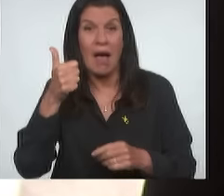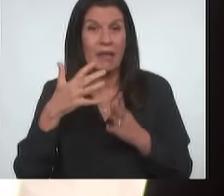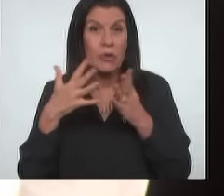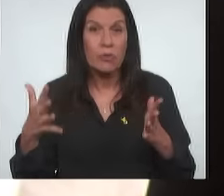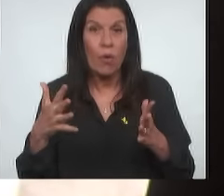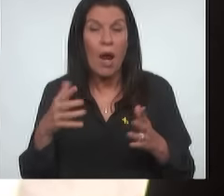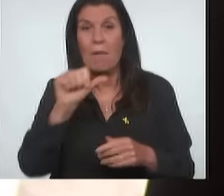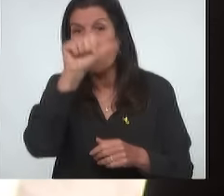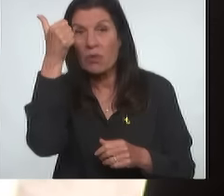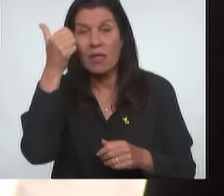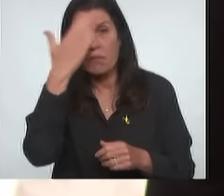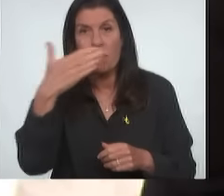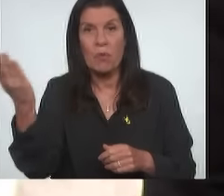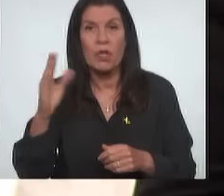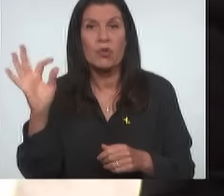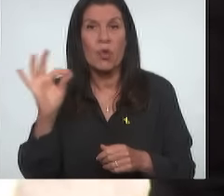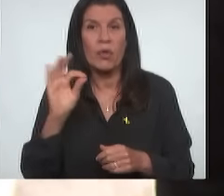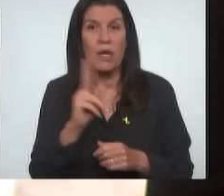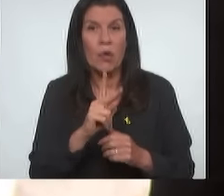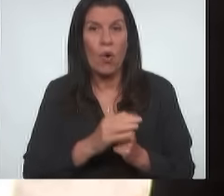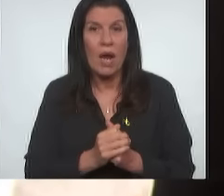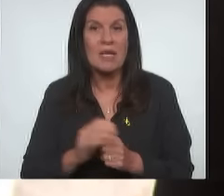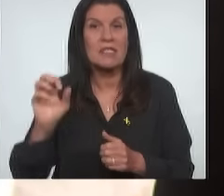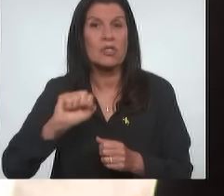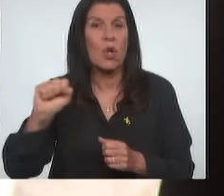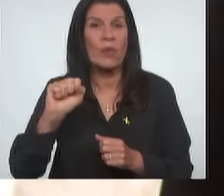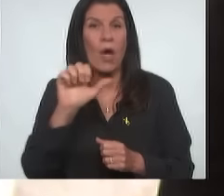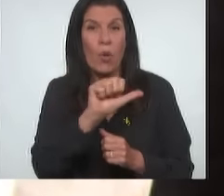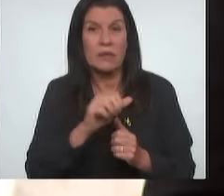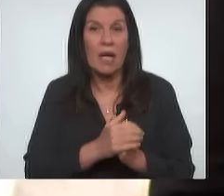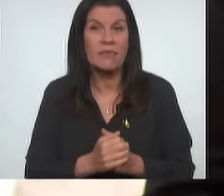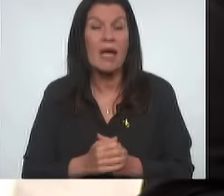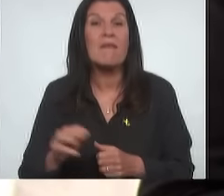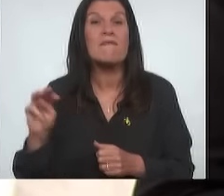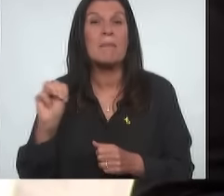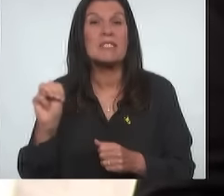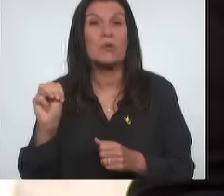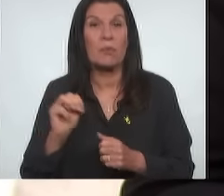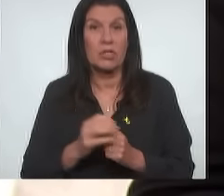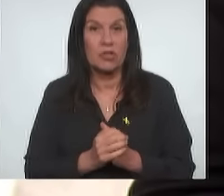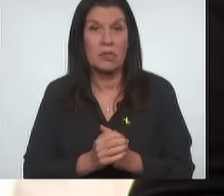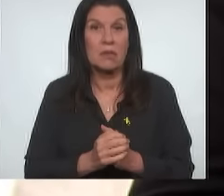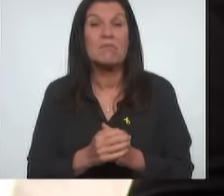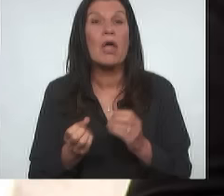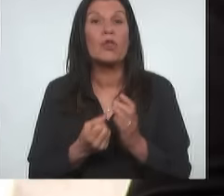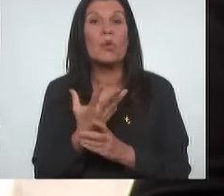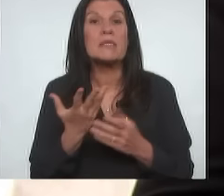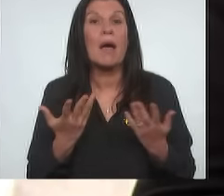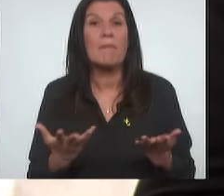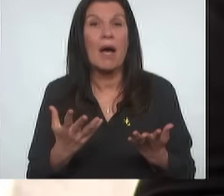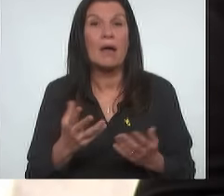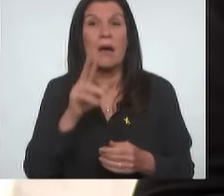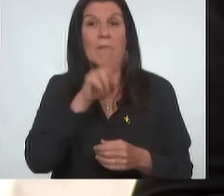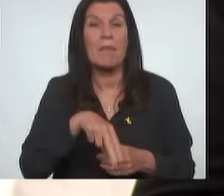כמו טויוטה קורולה, סקודה אוקטביה ומיצובישי אוטלנדר. התוצאה, ב-2022 ירד לראשונה מספר